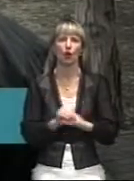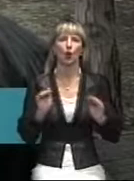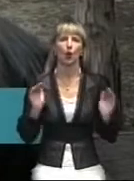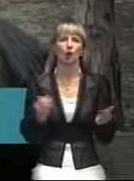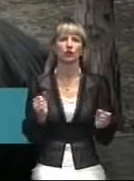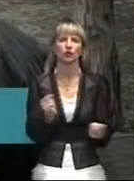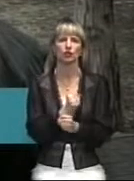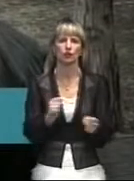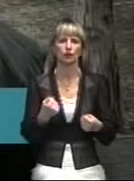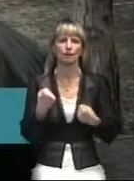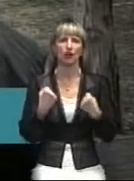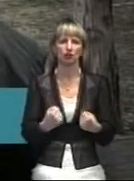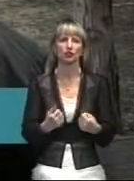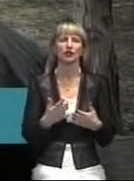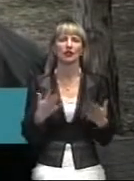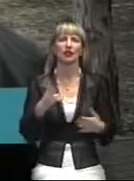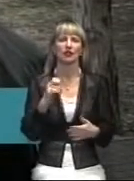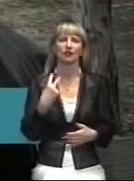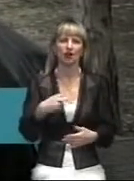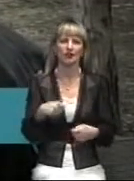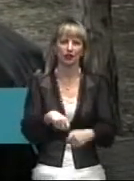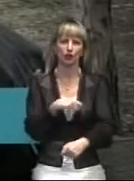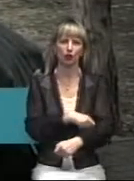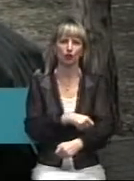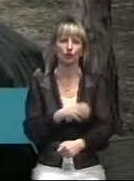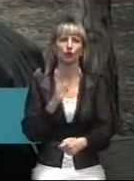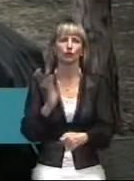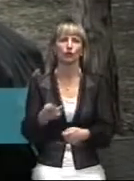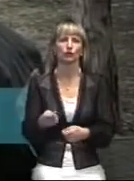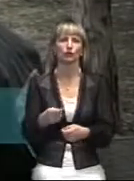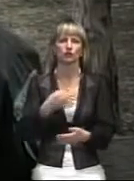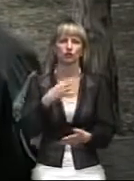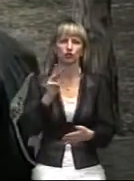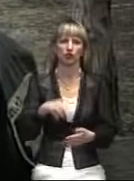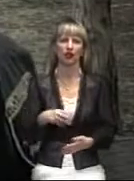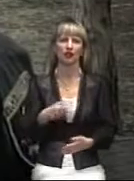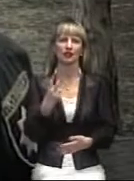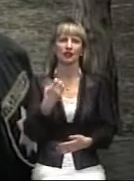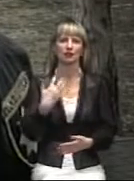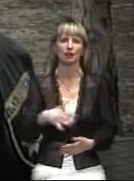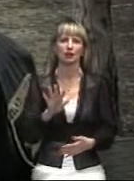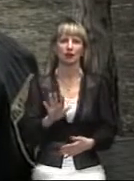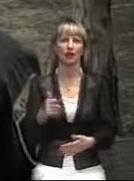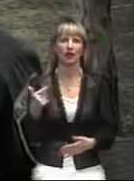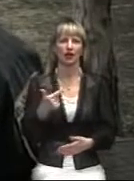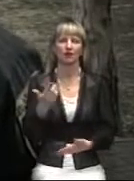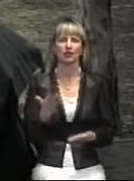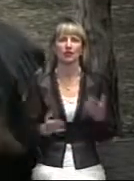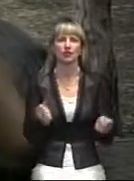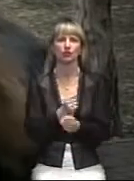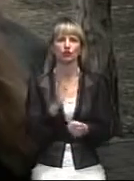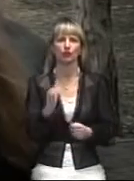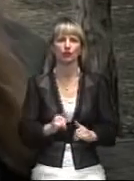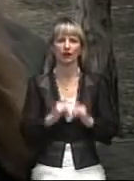руху транспортних засобів більше, як на 20 км на годину, буде тягнути за собою штраф у розмірі 255 гривень. Якщо швидкість